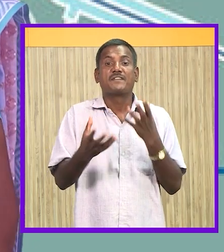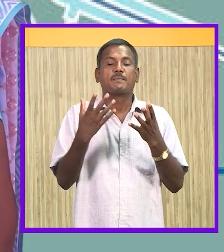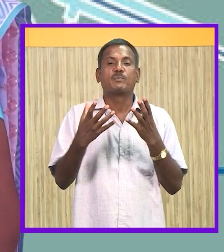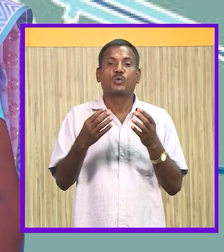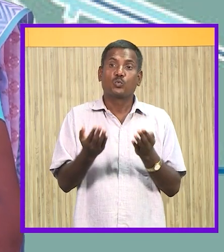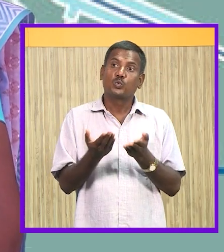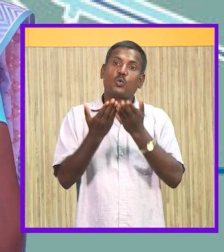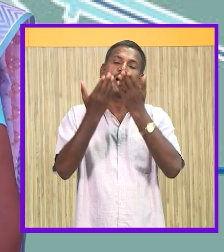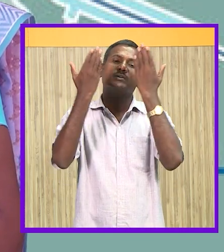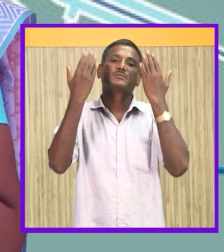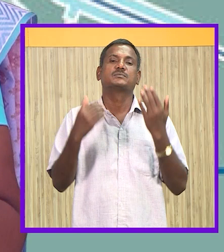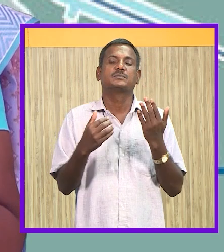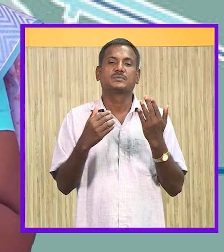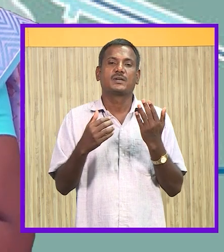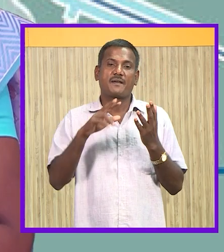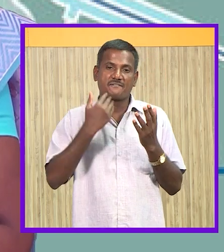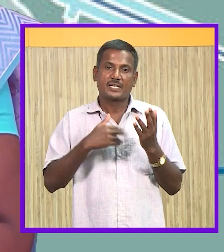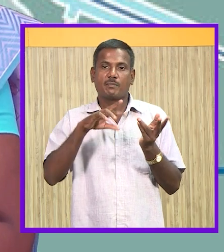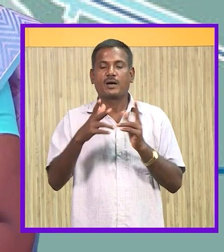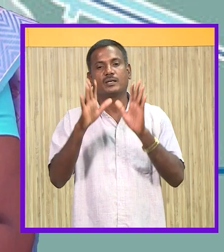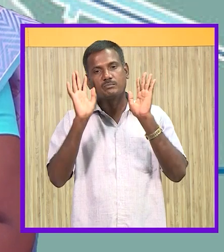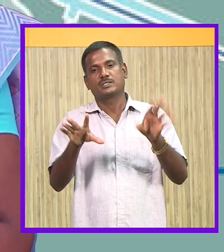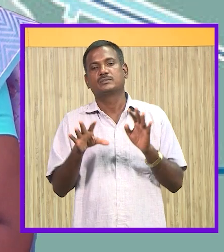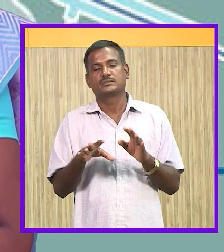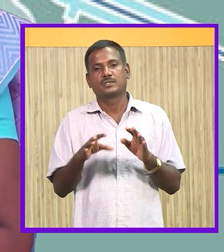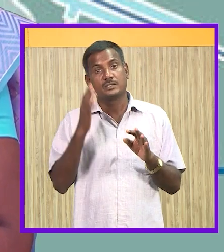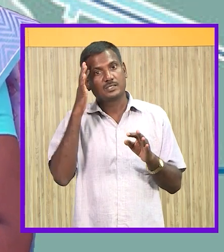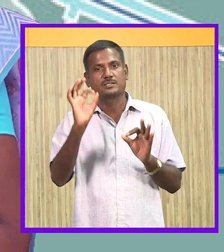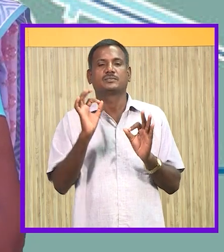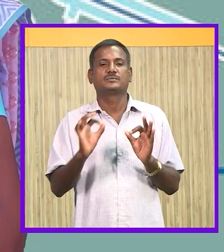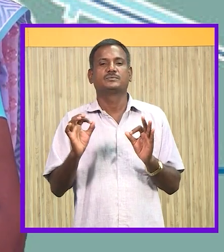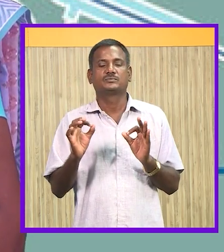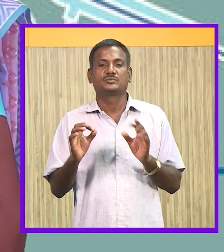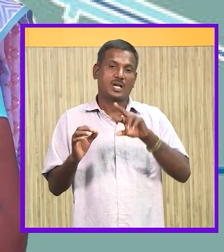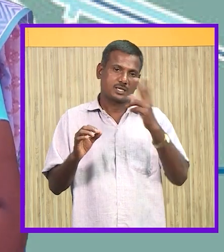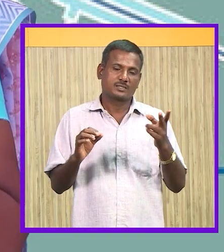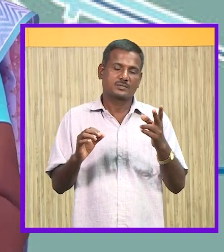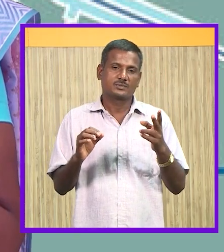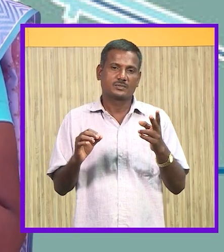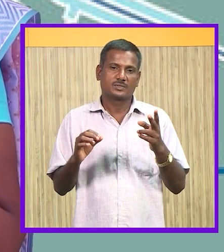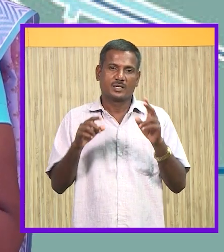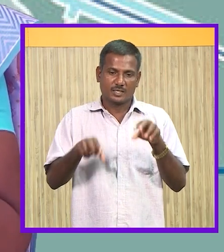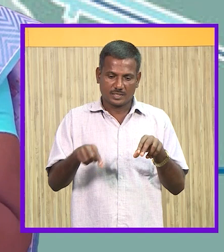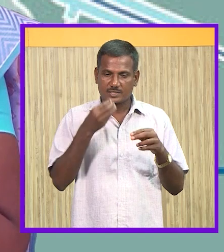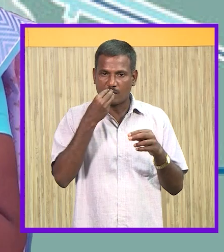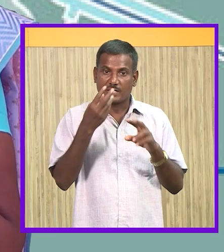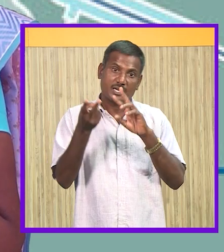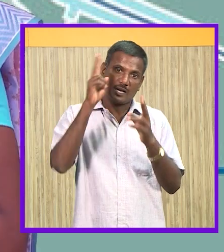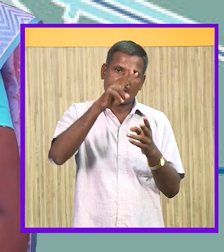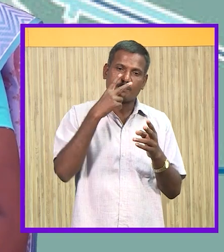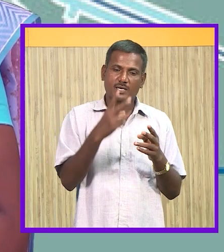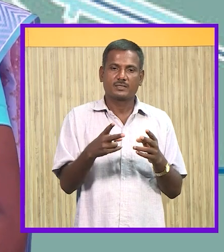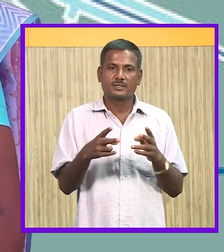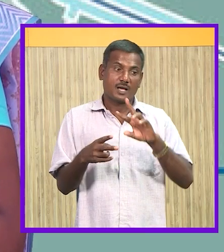வெப்பம் உருவாவதிலிருந்து அங்கே வேதி மாற்றம் நிகழ்ந்திருக்குன்னு தெரிஞ்சுக்கலாம். அடுத்து இன்னைக்கு செஞ்ச சாப்பாடை நாளைக்கு